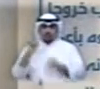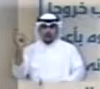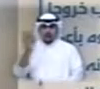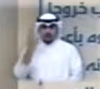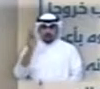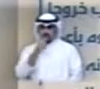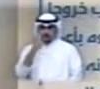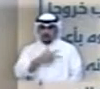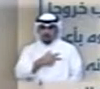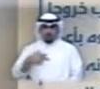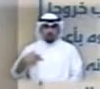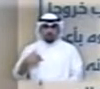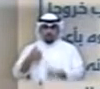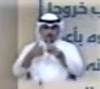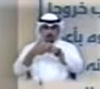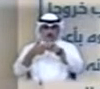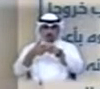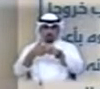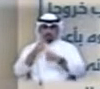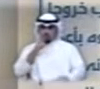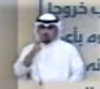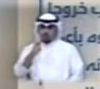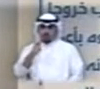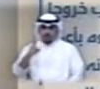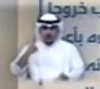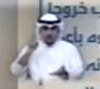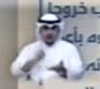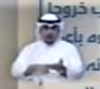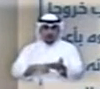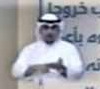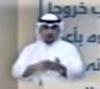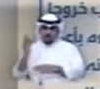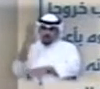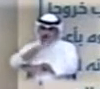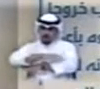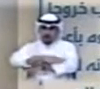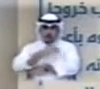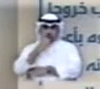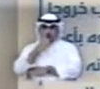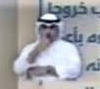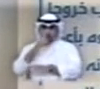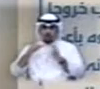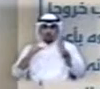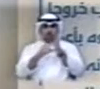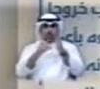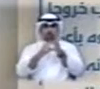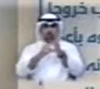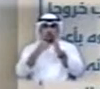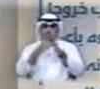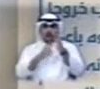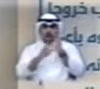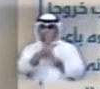الوزراء على ما يلي: أولا، يؤكد مجلس الوزراء احترامه الكامل للحقوق الدستورية في خصوص الحريات